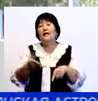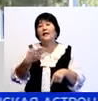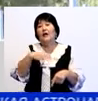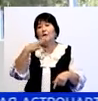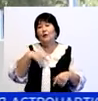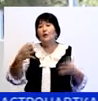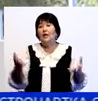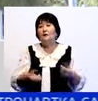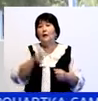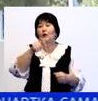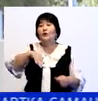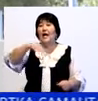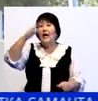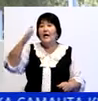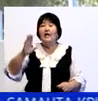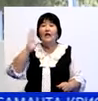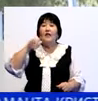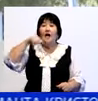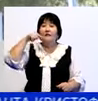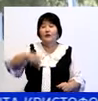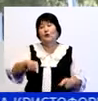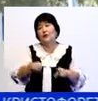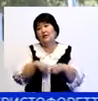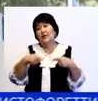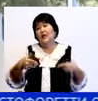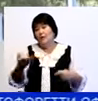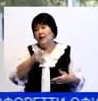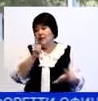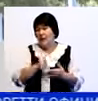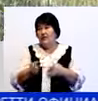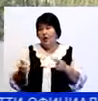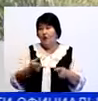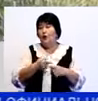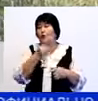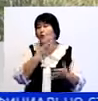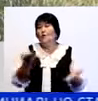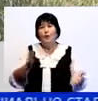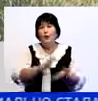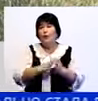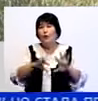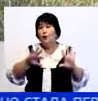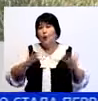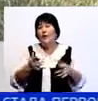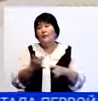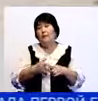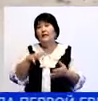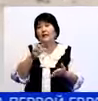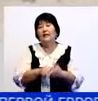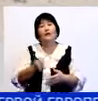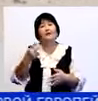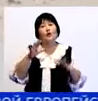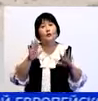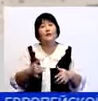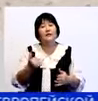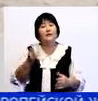приходится спасать людей в горах, на водоемах и так далее. И мы должны быть готовы к любой ситуации. В этом году заняли второе